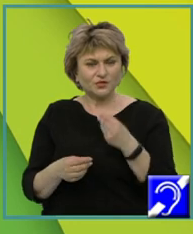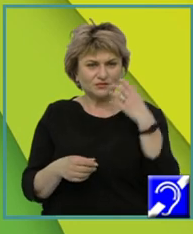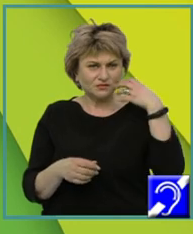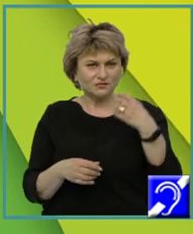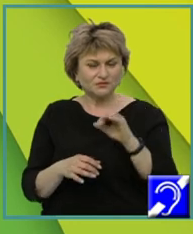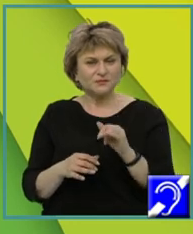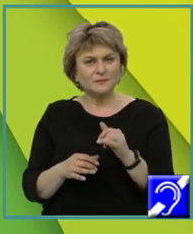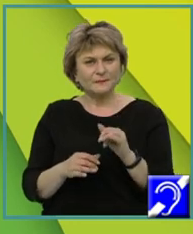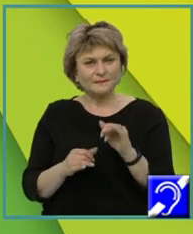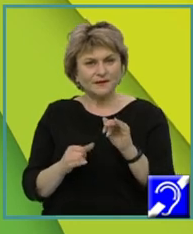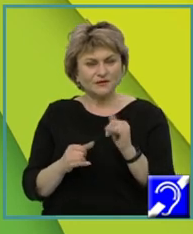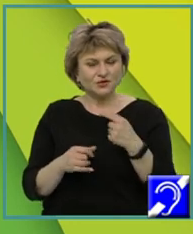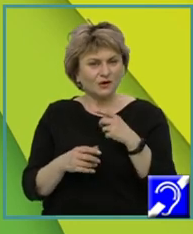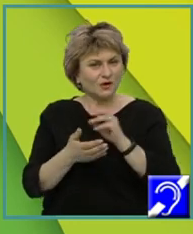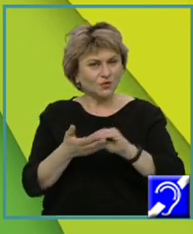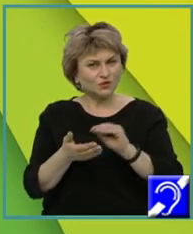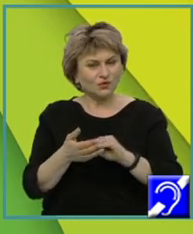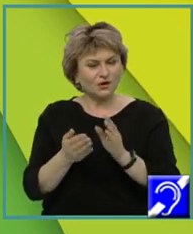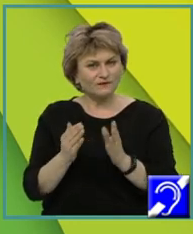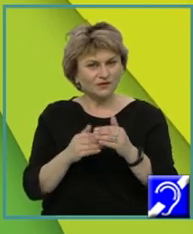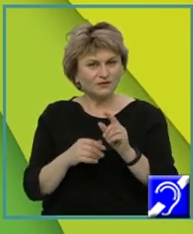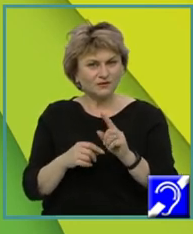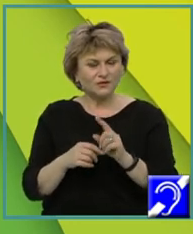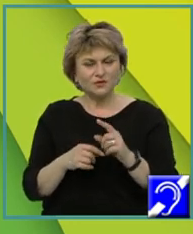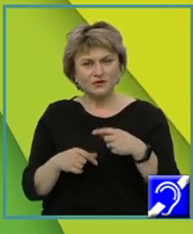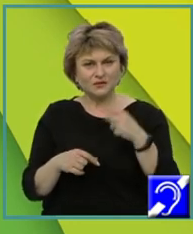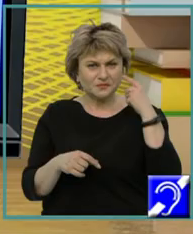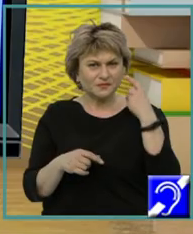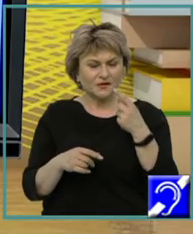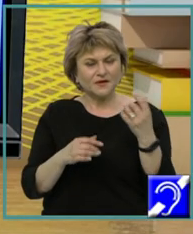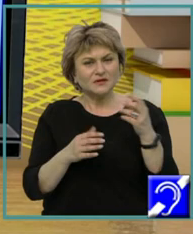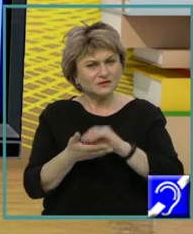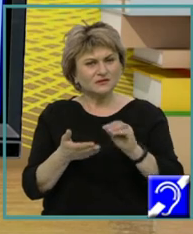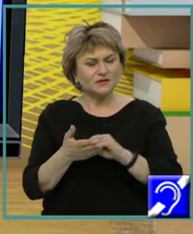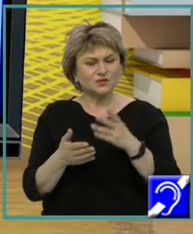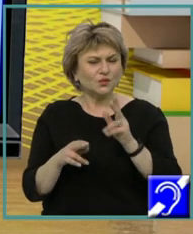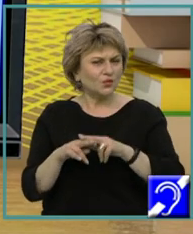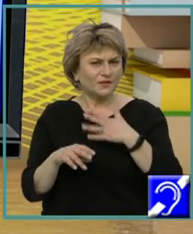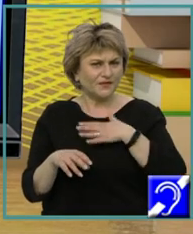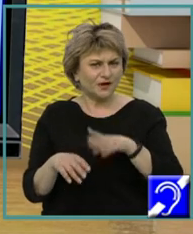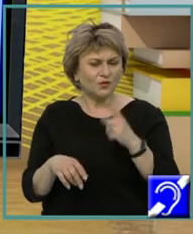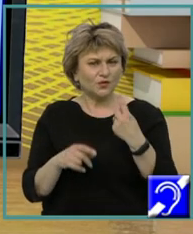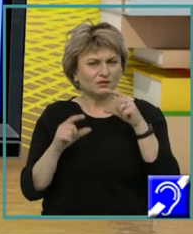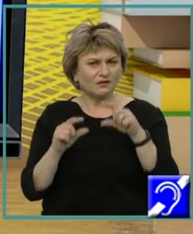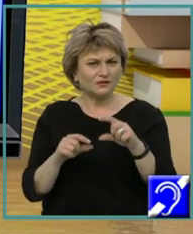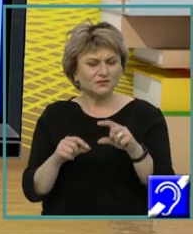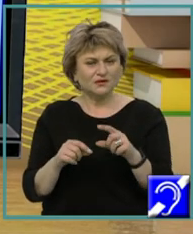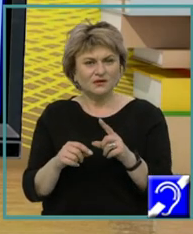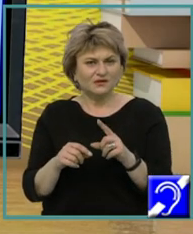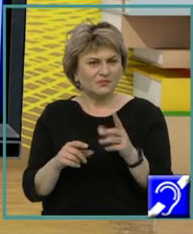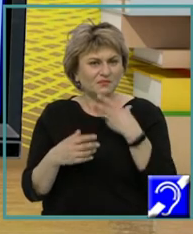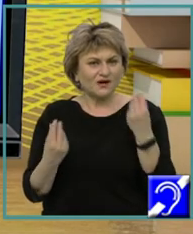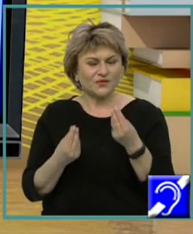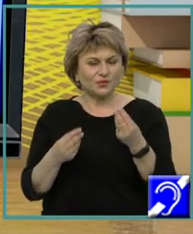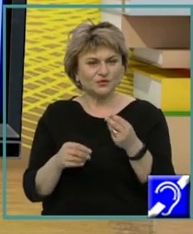expresiv deși autorul îi zice nu aveți grijă Scrieți Cum vă vine un text mai frumos ca al doamnei t legat